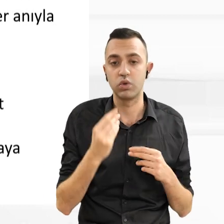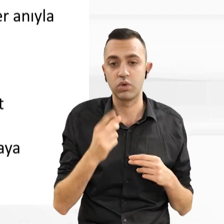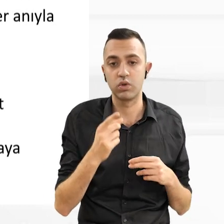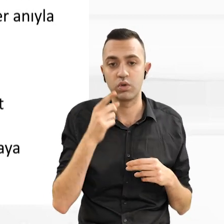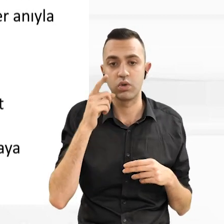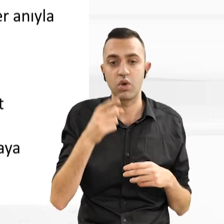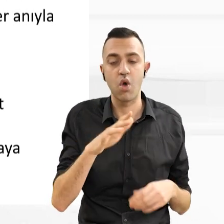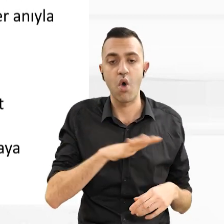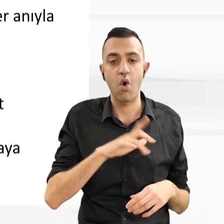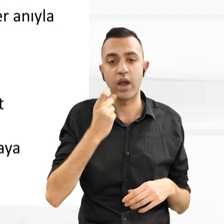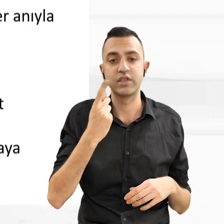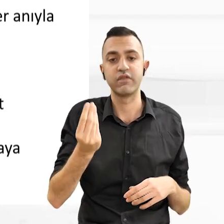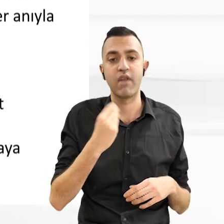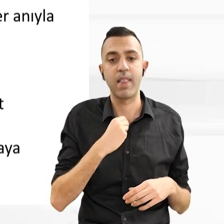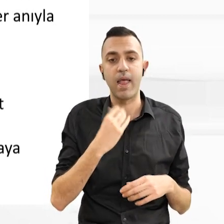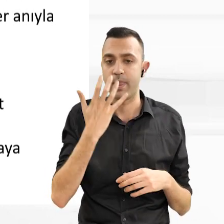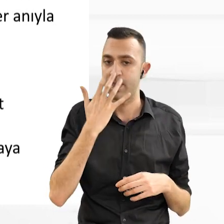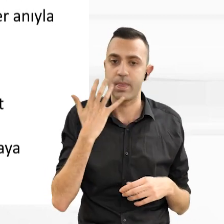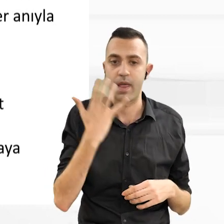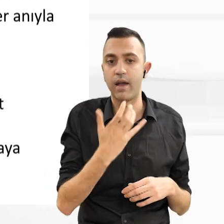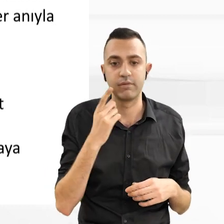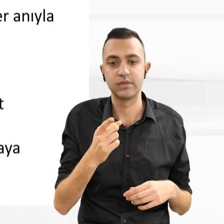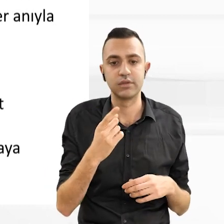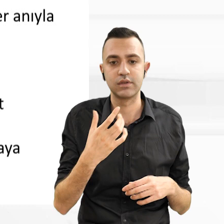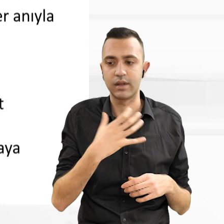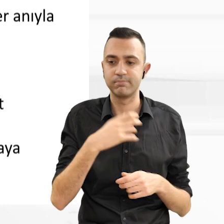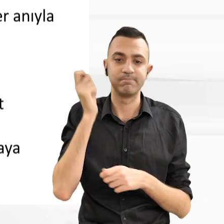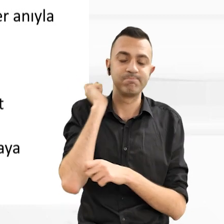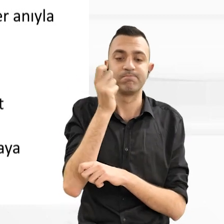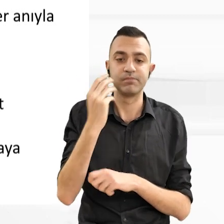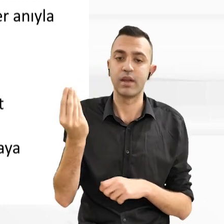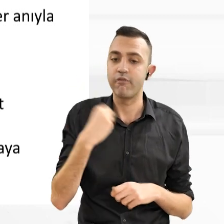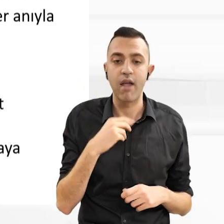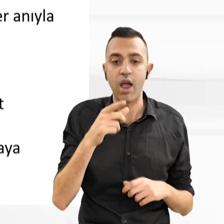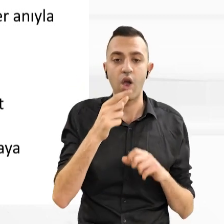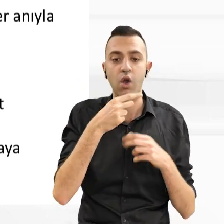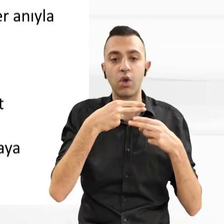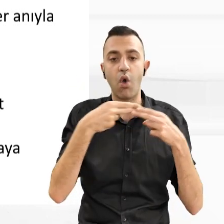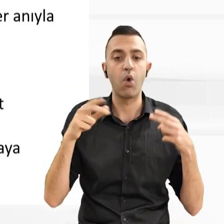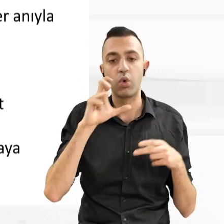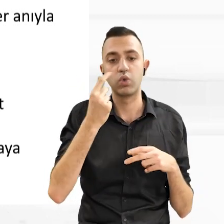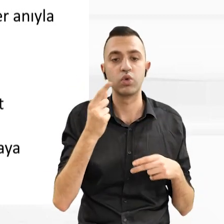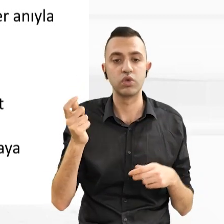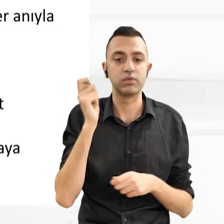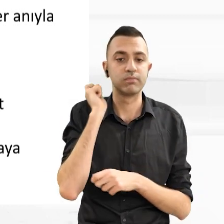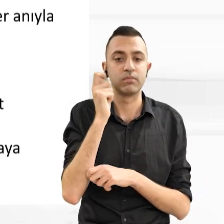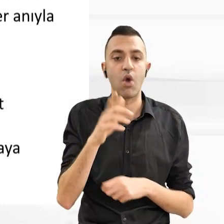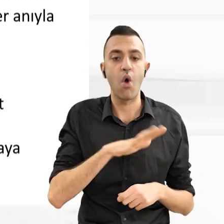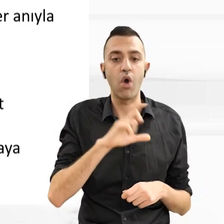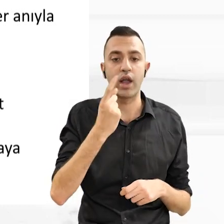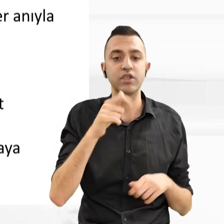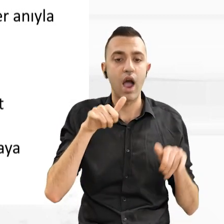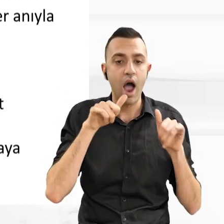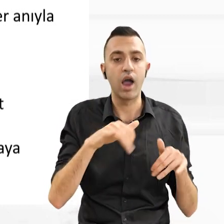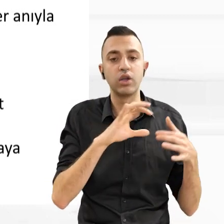öğrenci verilen tavsiye e semineri veren öykücünün tavsiye sinden sonra öğrenci aynı cümleleri